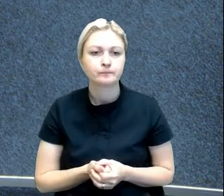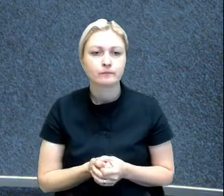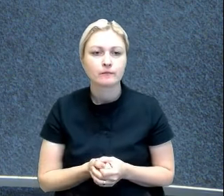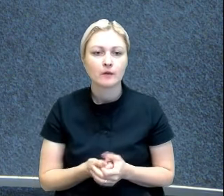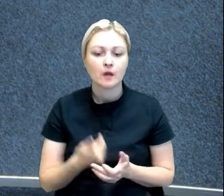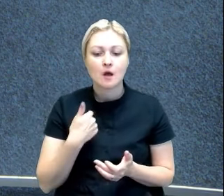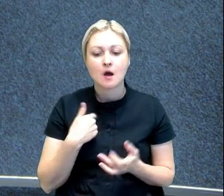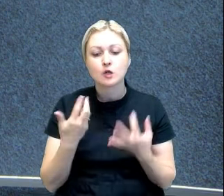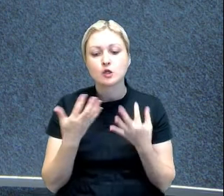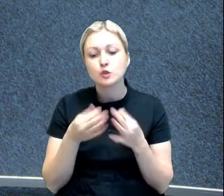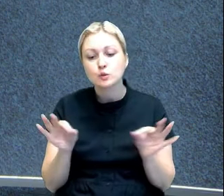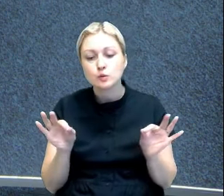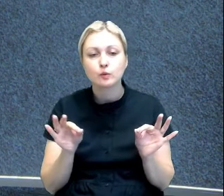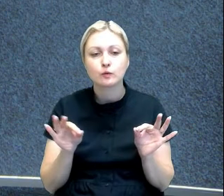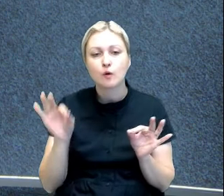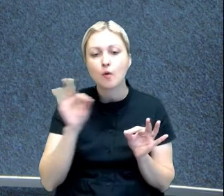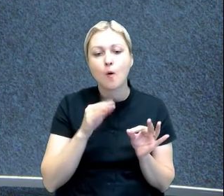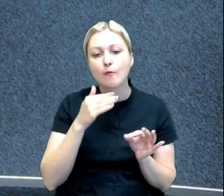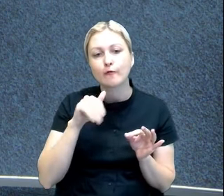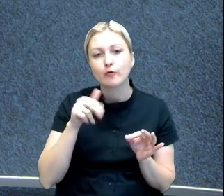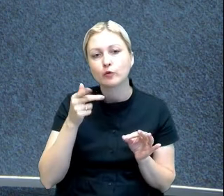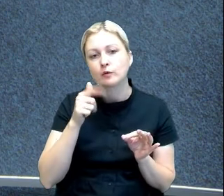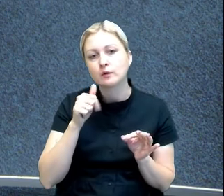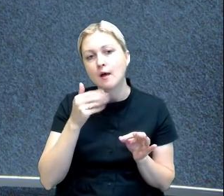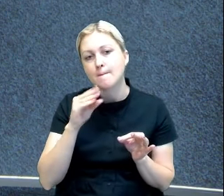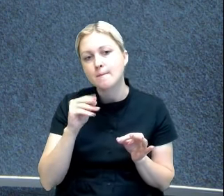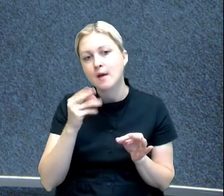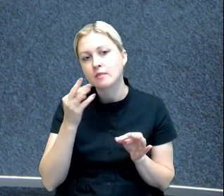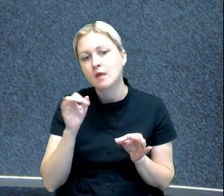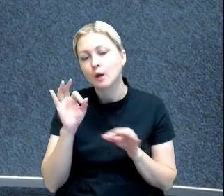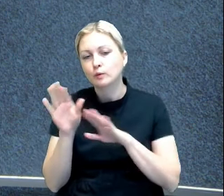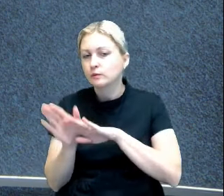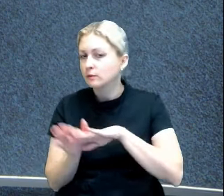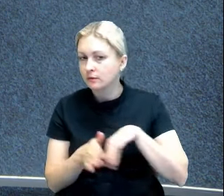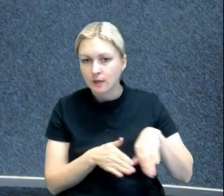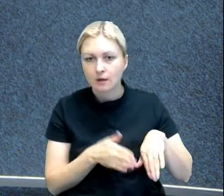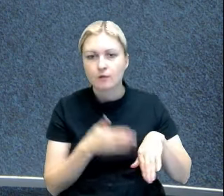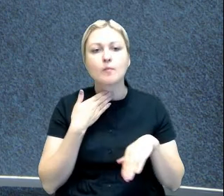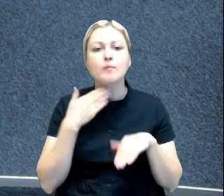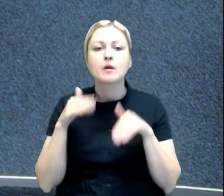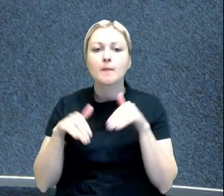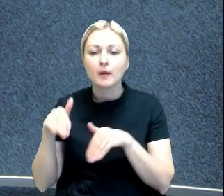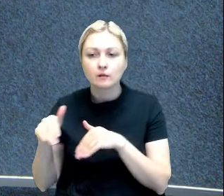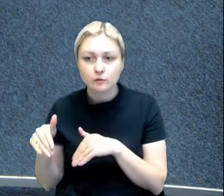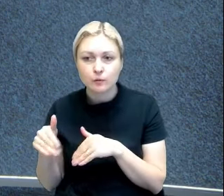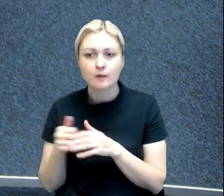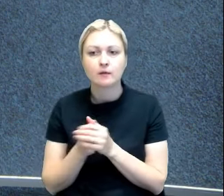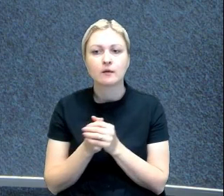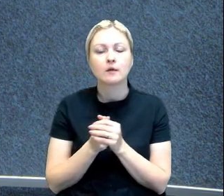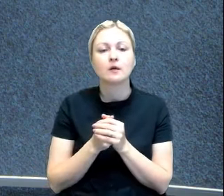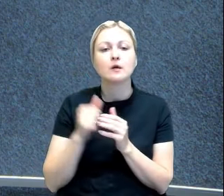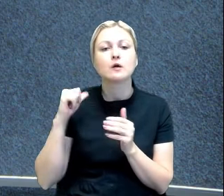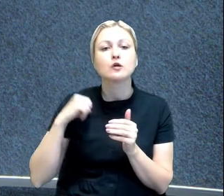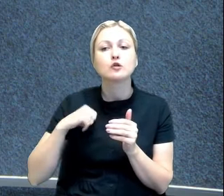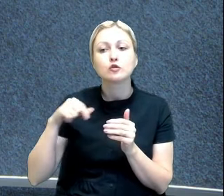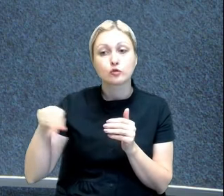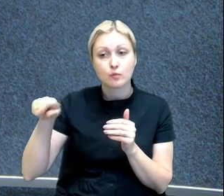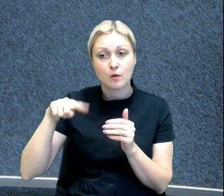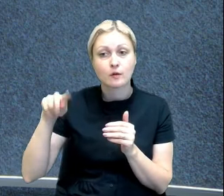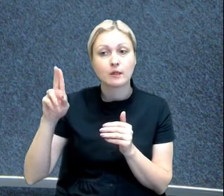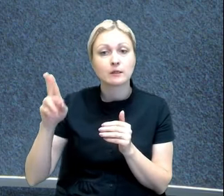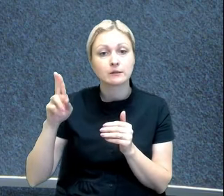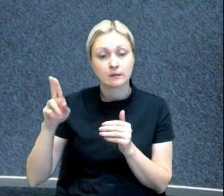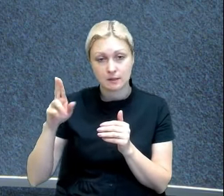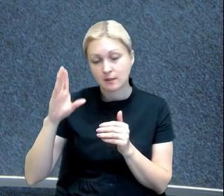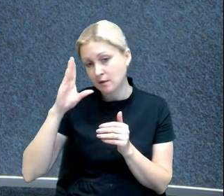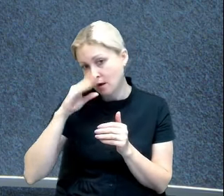fundamentalius dalykus negalv ir padėt juos į šalį prabalsuoti ir tegul tie žmonės kurie jau įrodė savo darbais kasad sugeba